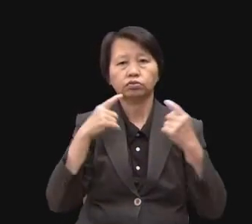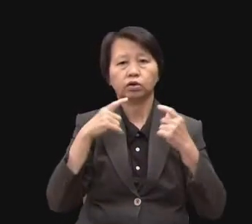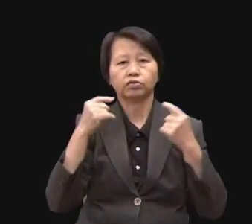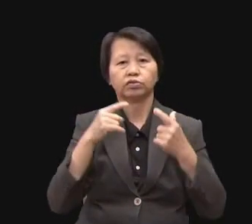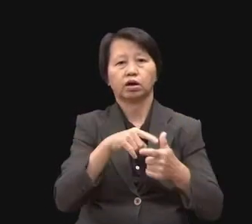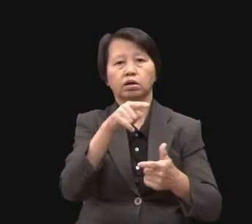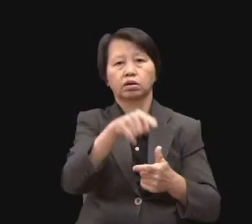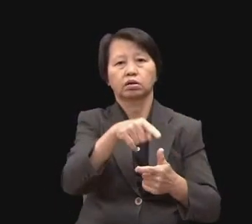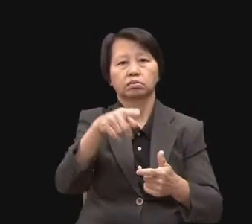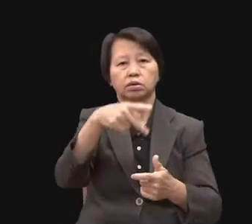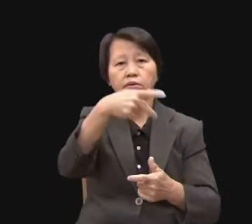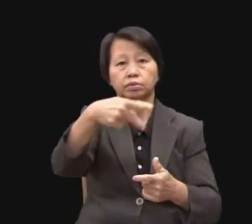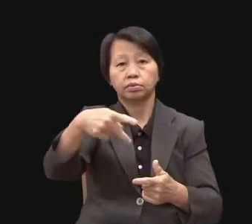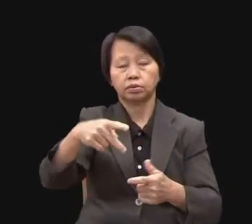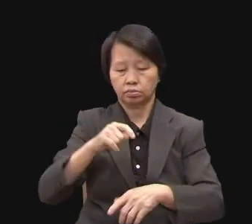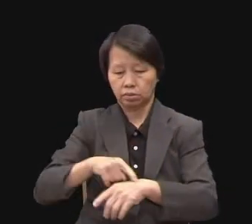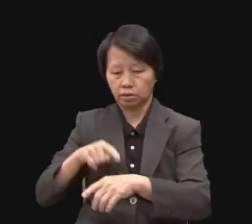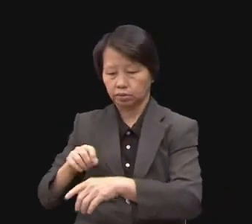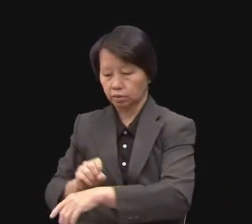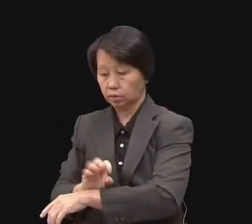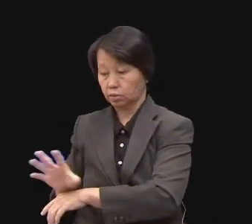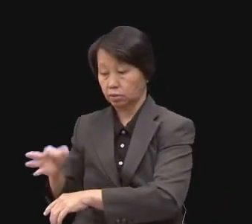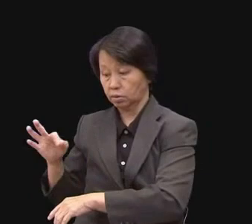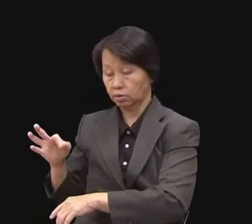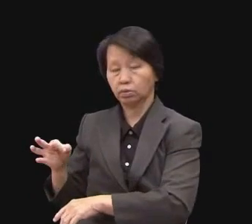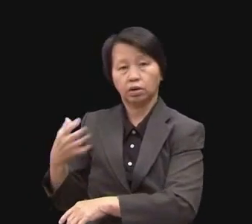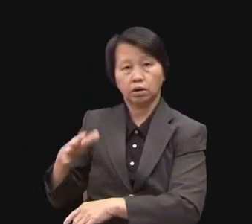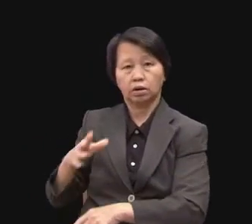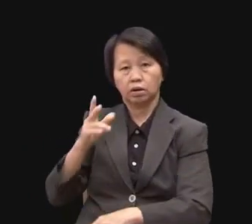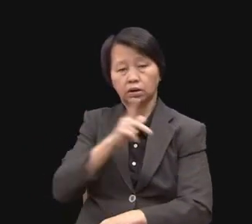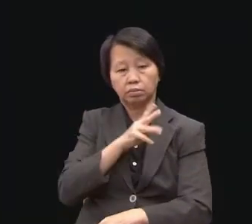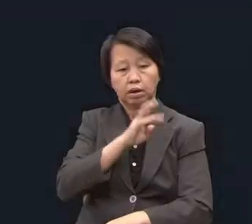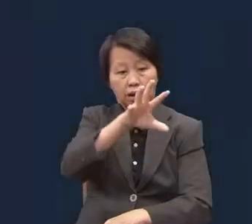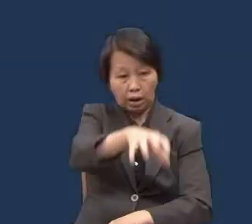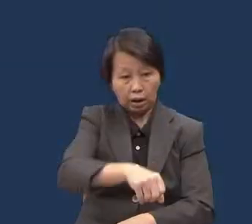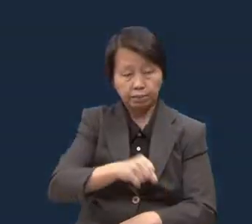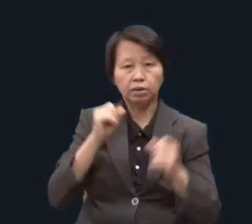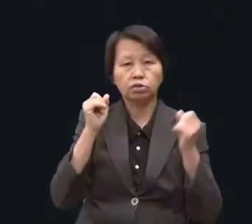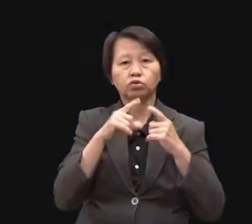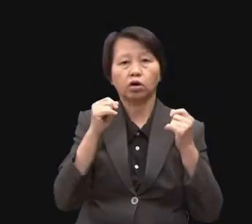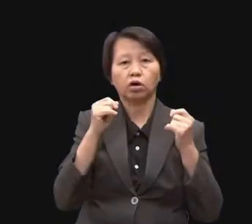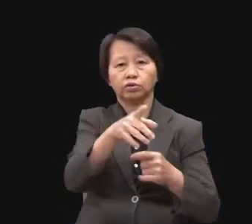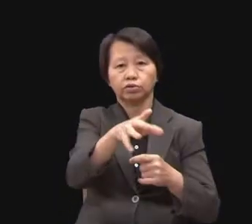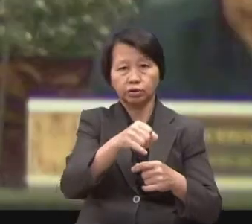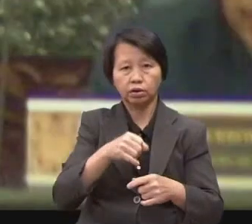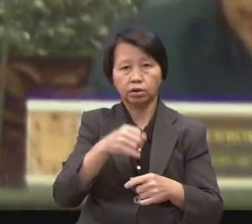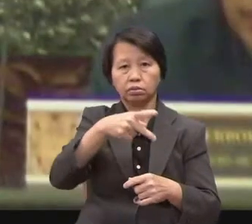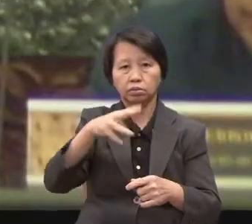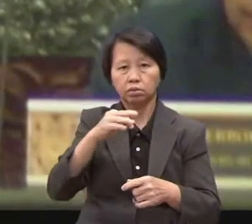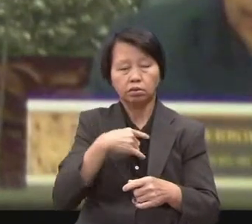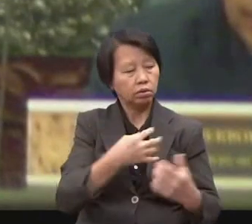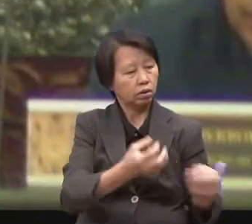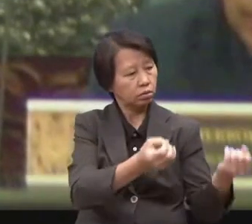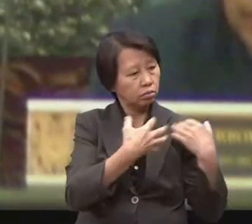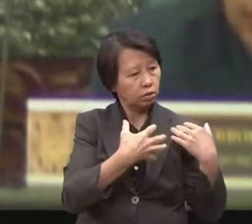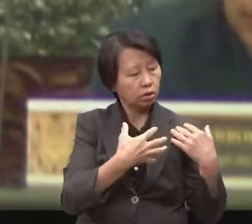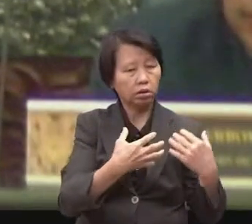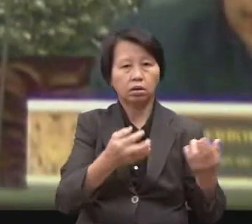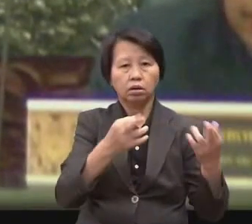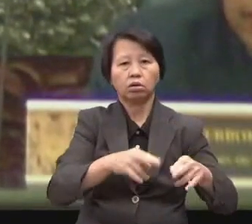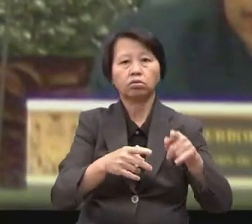dan suatu zaman komik kita telah mengambil mereka swasta dan saya diberitahu bahwa